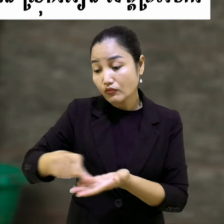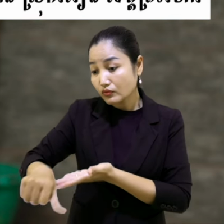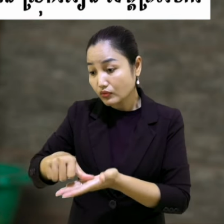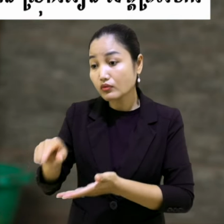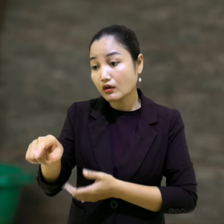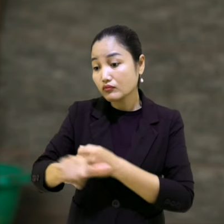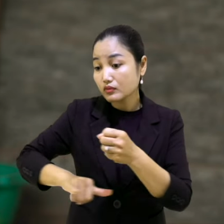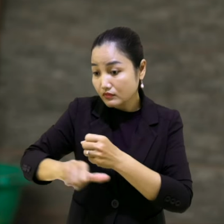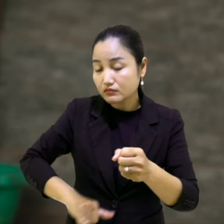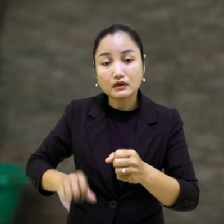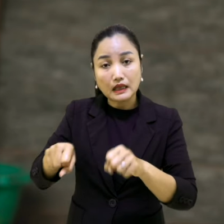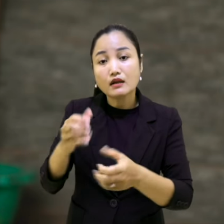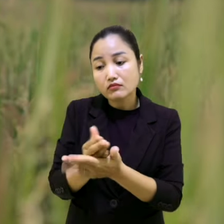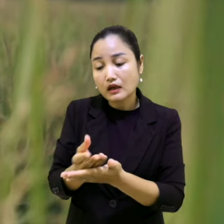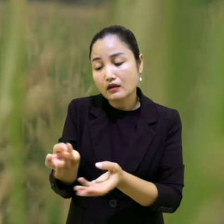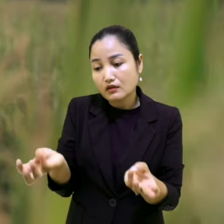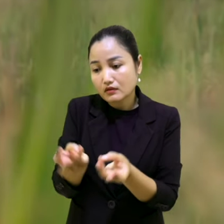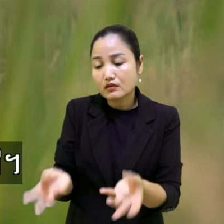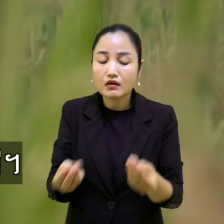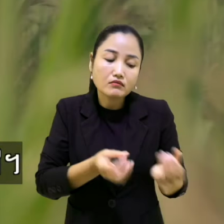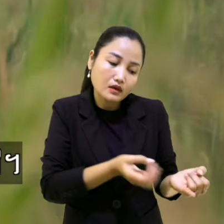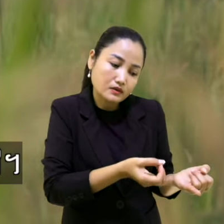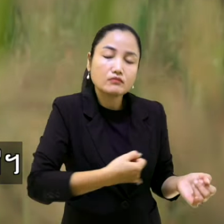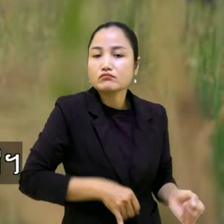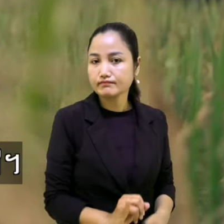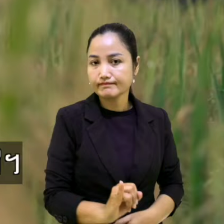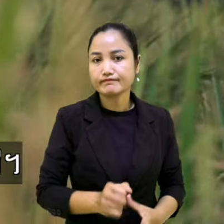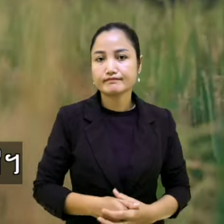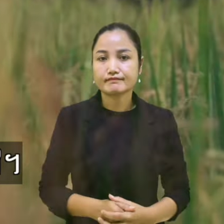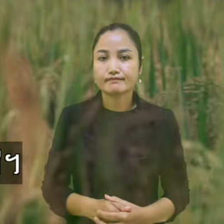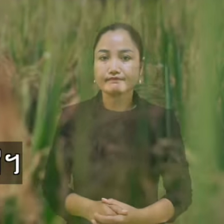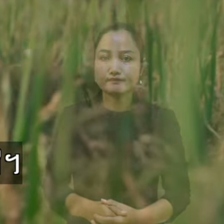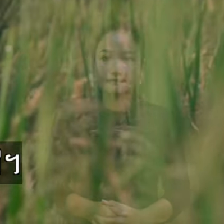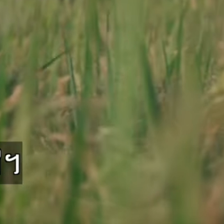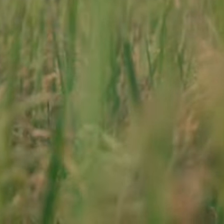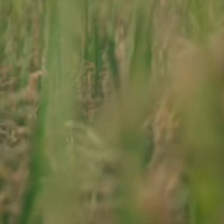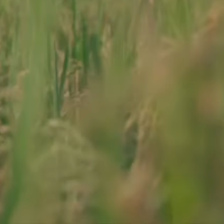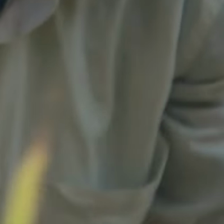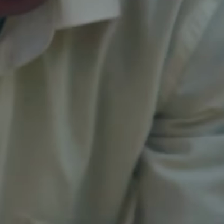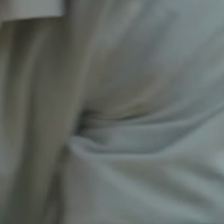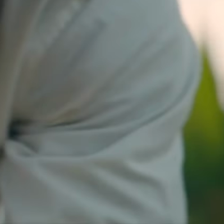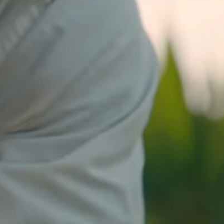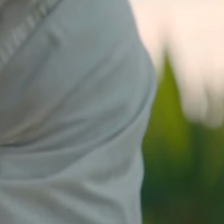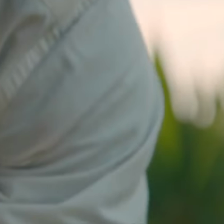bọn dưỡng tao xì chân nuôi chỗ sẵn kia tất kia ở kia cắt tới dưỡng dưỡng có mọi con hộp tờ